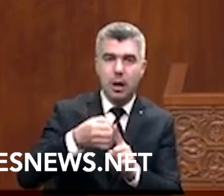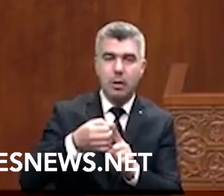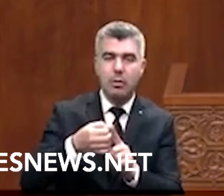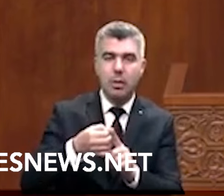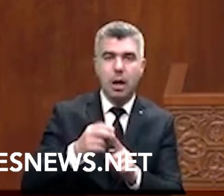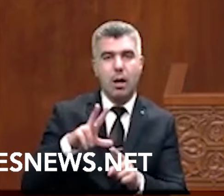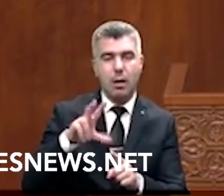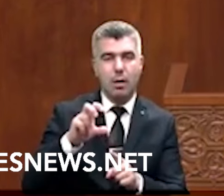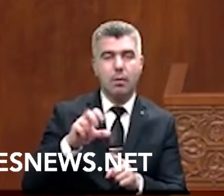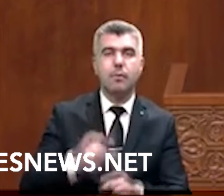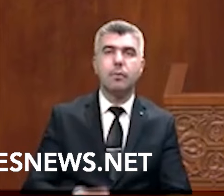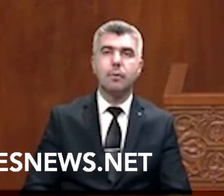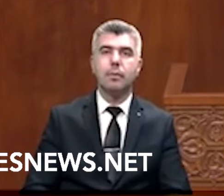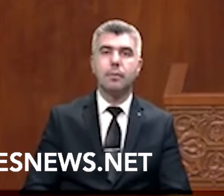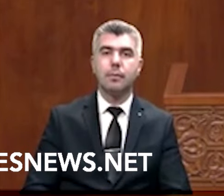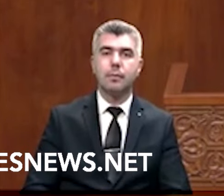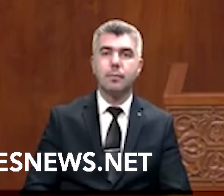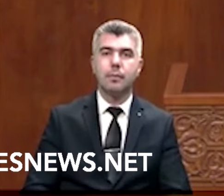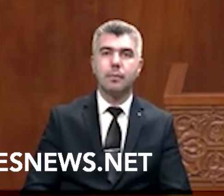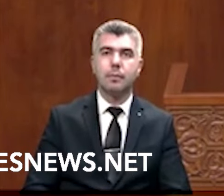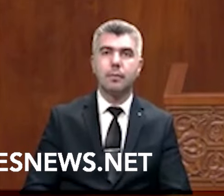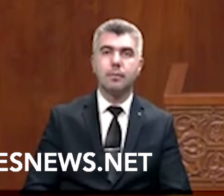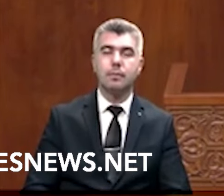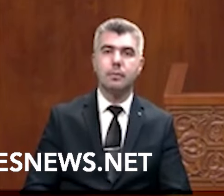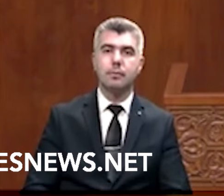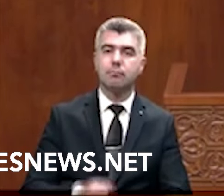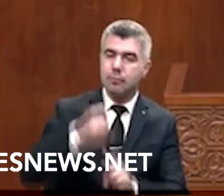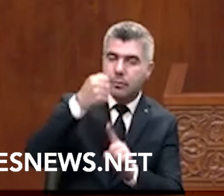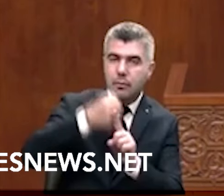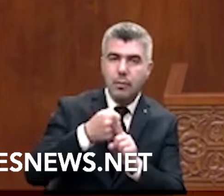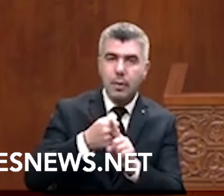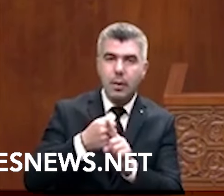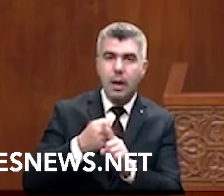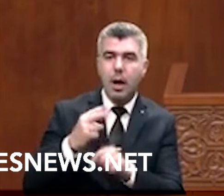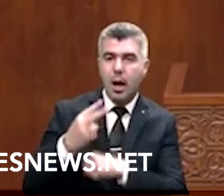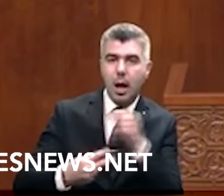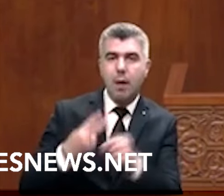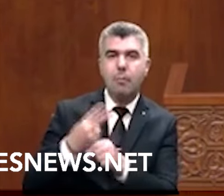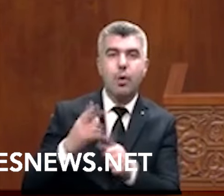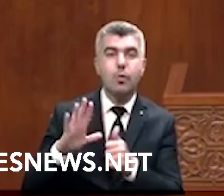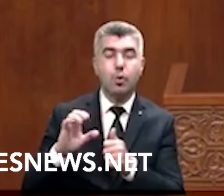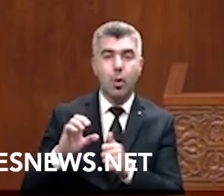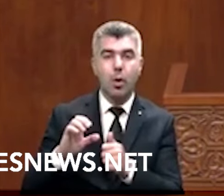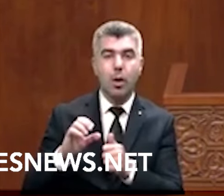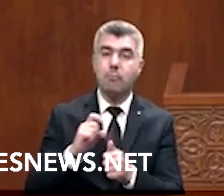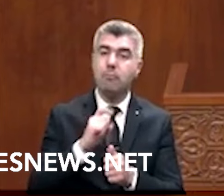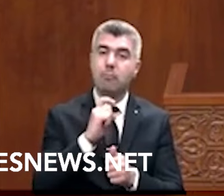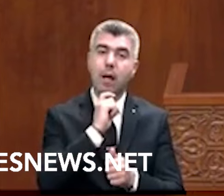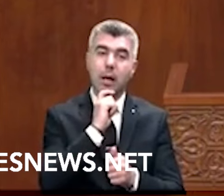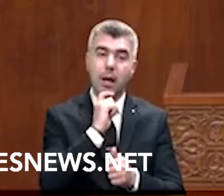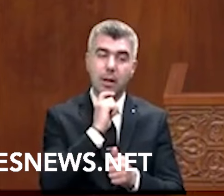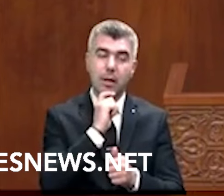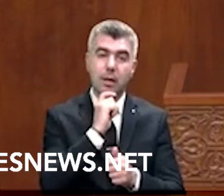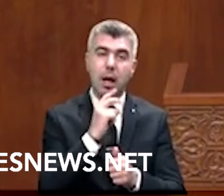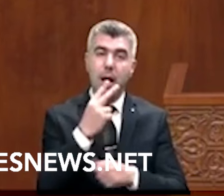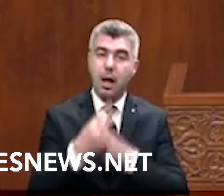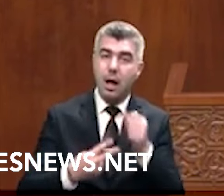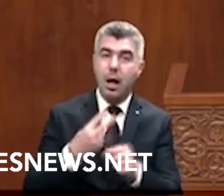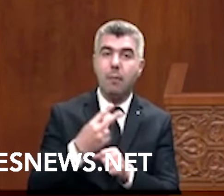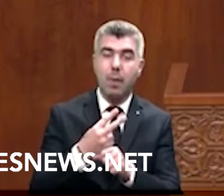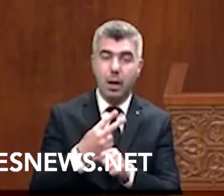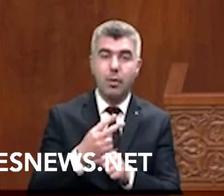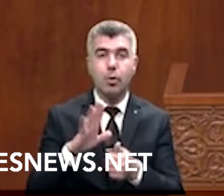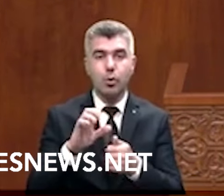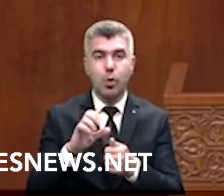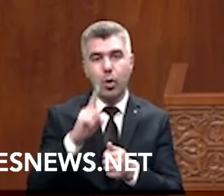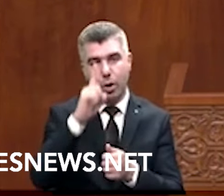انه اذا انه اذا كانت انجازات نصف الولايه متميزه فان النصف الثاني من هذه الولايه سيكون